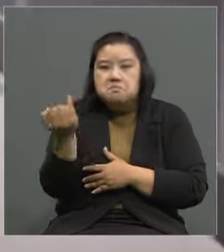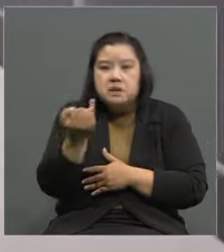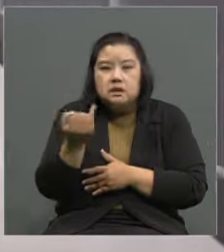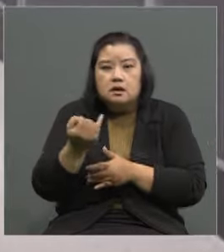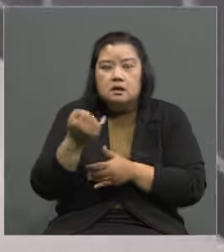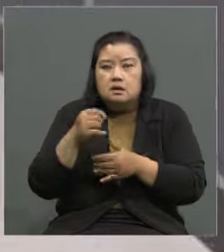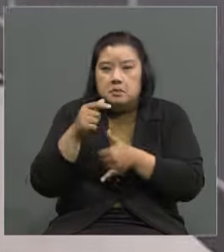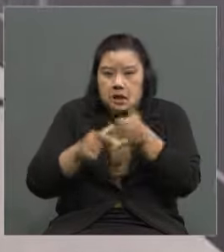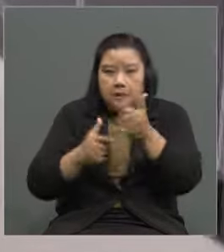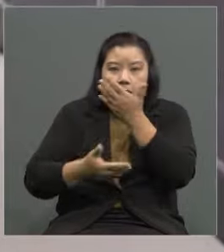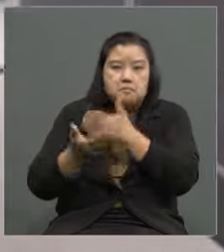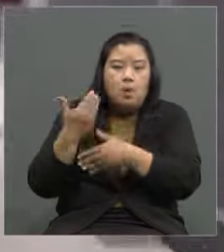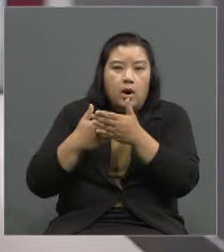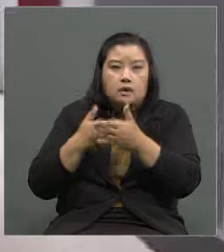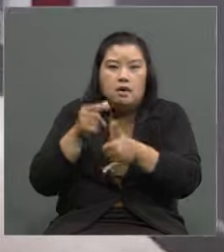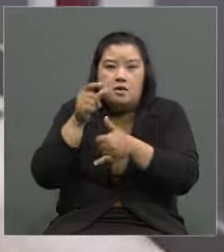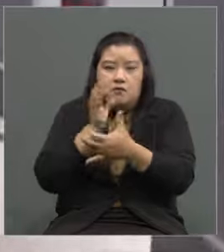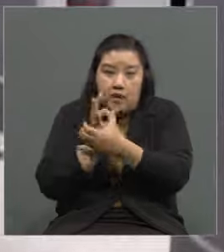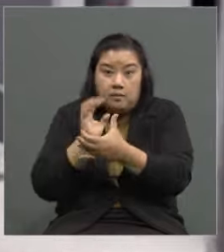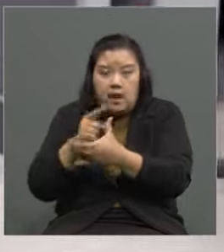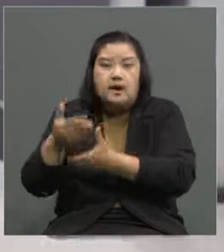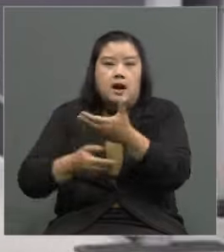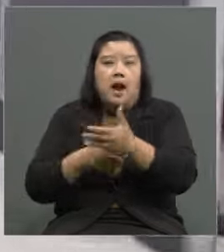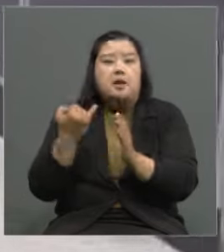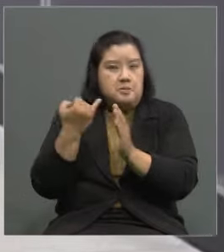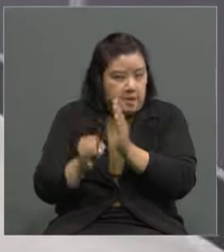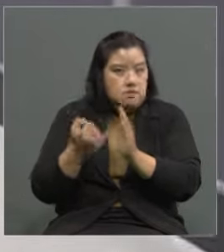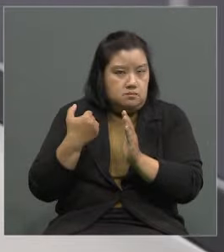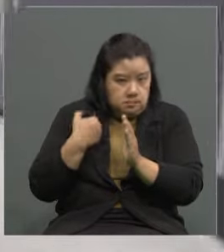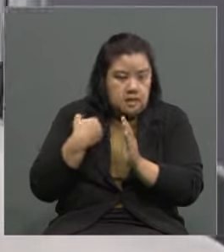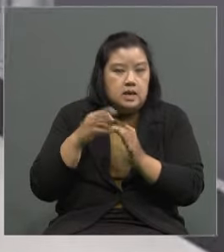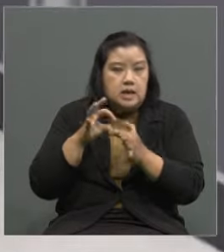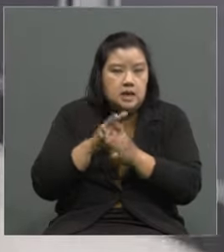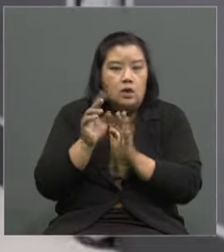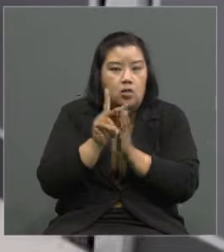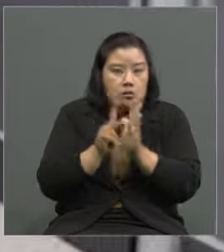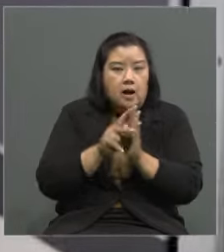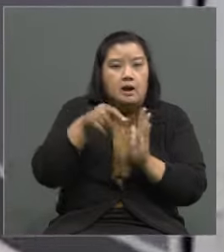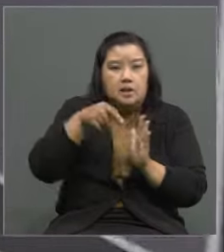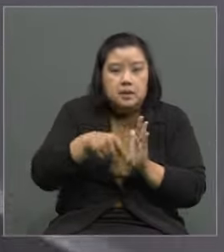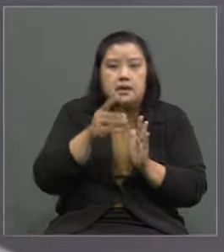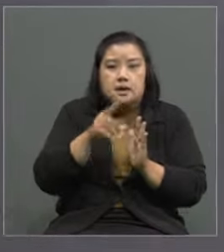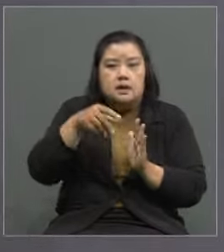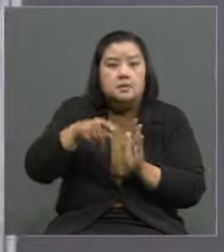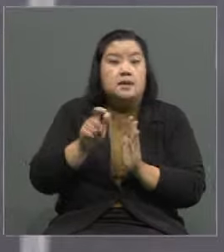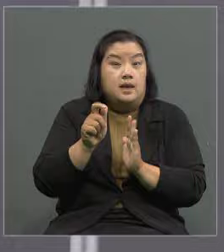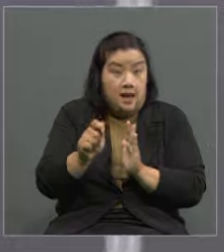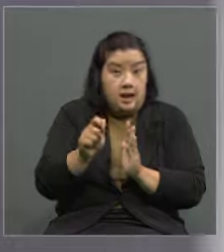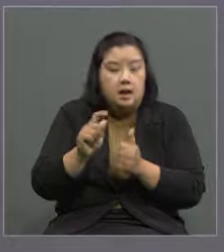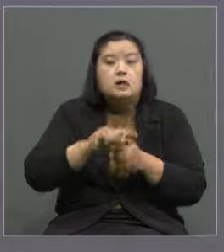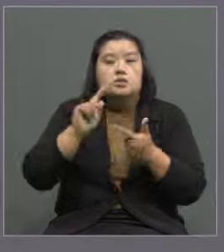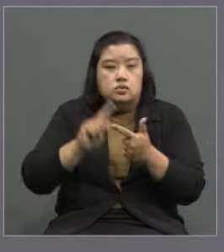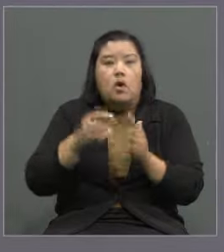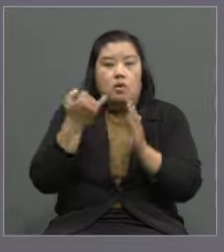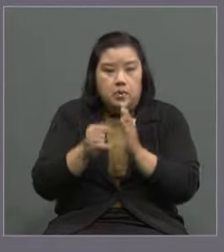ส่วนบุคคลของประชาชนคุณผิดแน่นอนกฎหมาย pdpaนะฮะพระราชบัญญัติคุ้มครองข้อมูลส่วนบุคคลแล้วก็มีความผิดตามพรบคอม